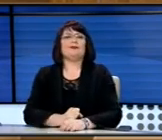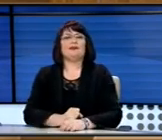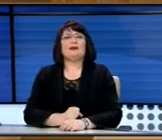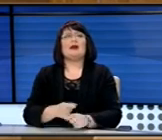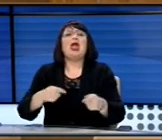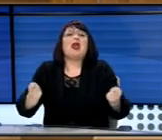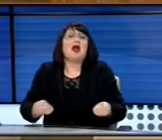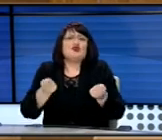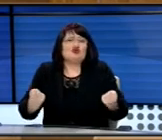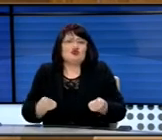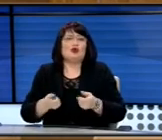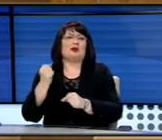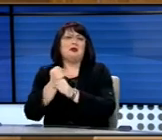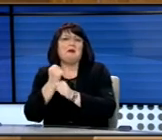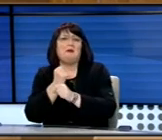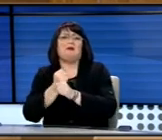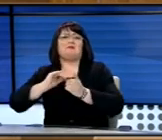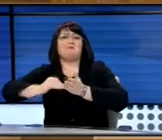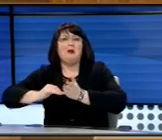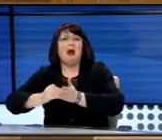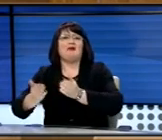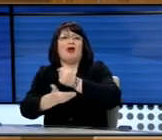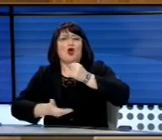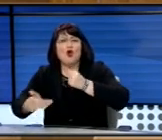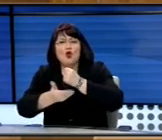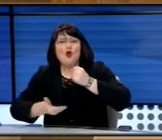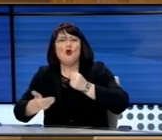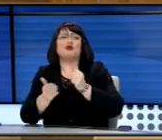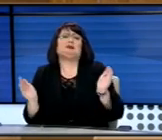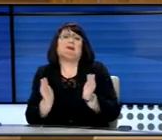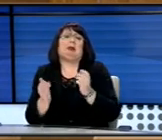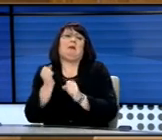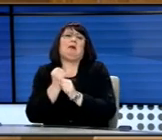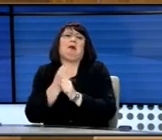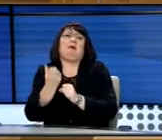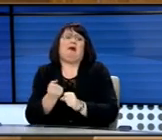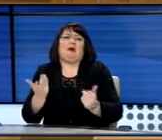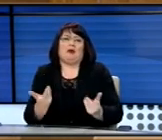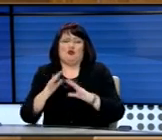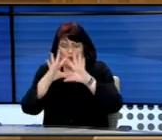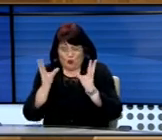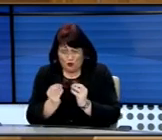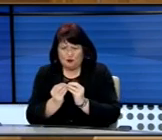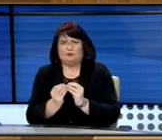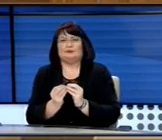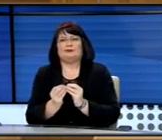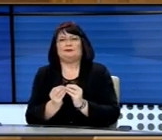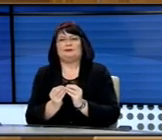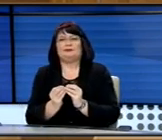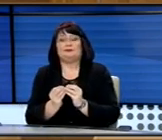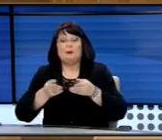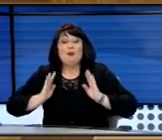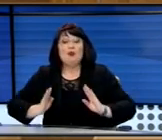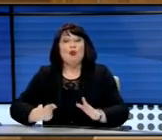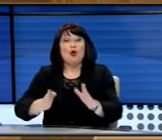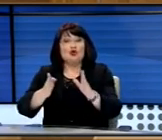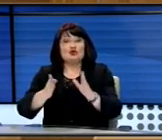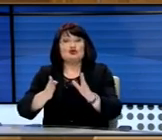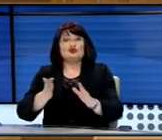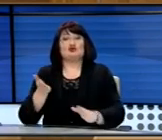από τους εργαζόμενους, τους εργάτες, τους υπάλληλους, τους αγρότες, τους μικροεπαγγελματίες. Συνολικά, η πορεία και